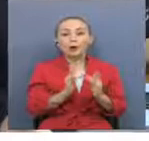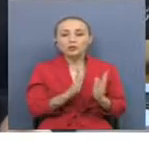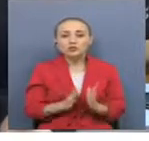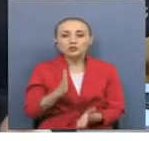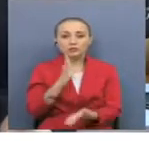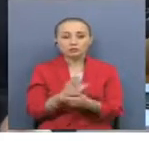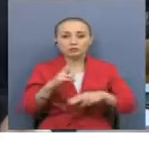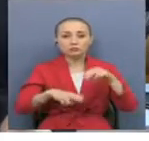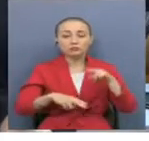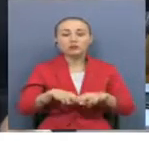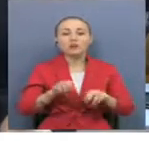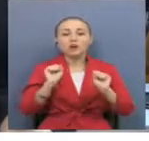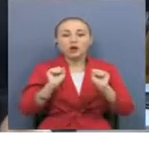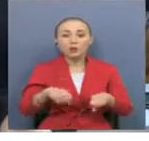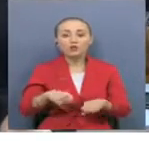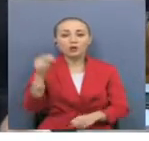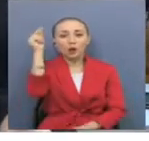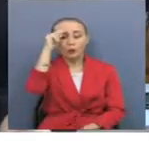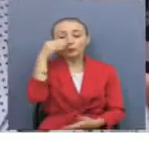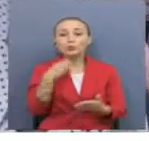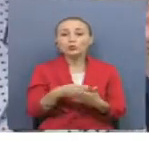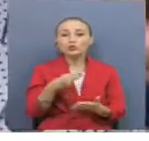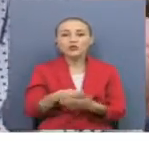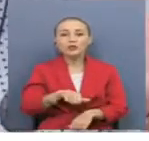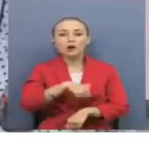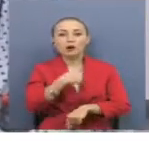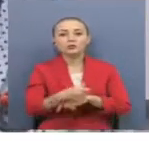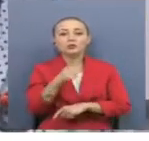алуларына, өз істерін жүргізуге мүмкіндік жасалуда.